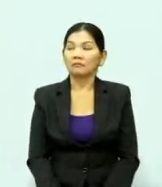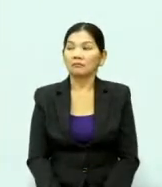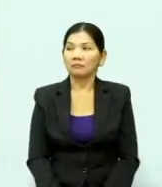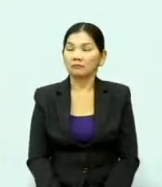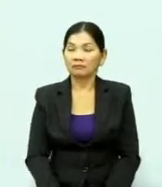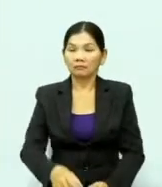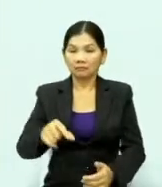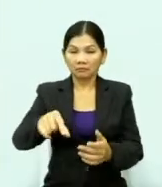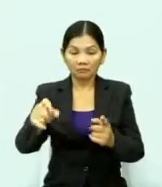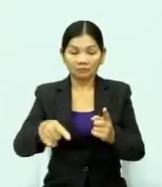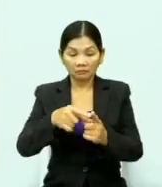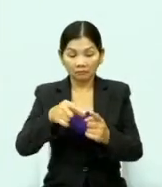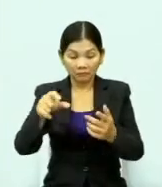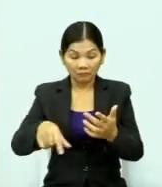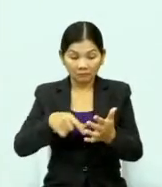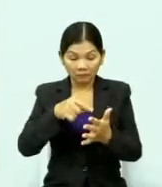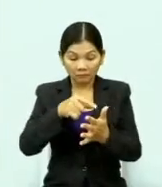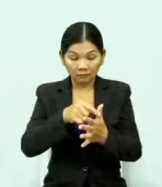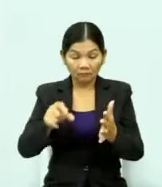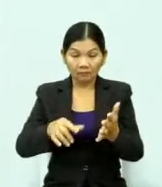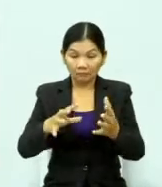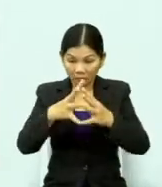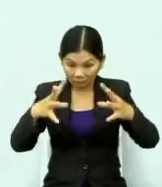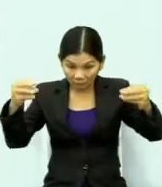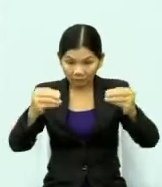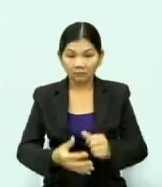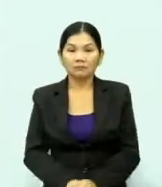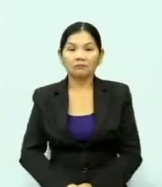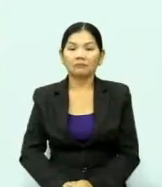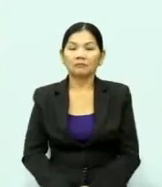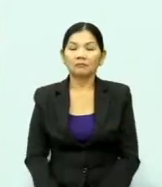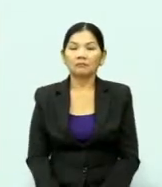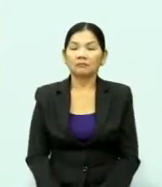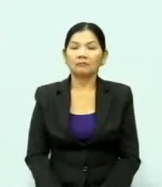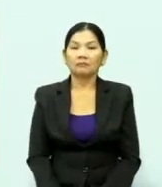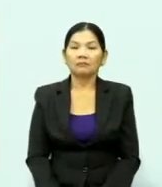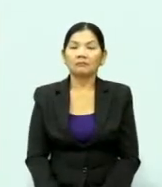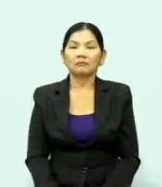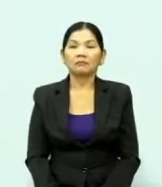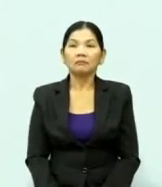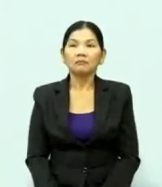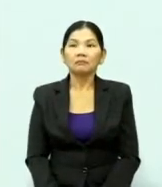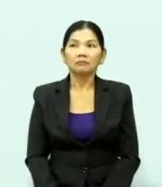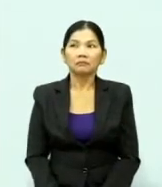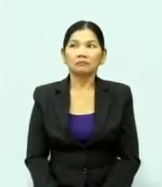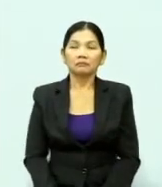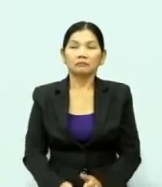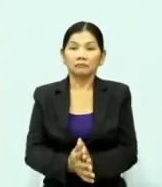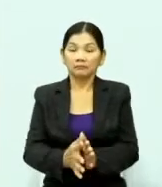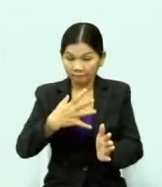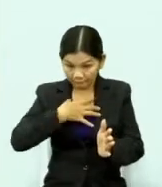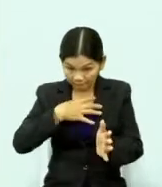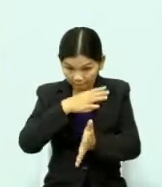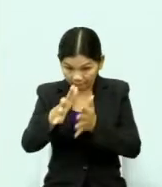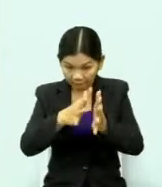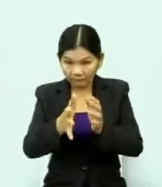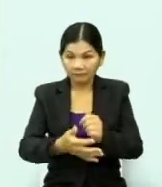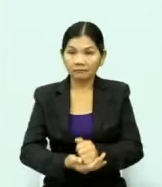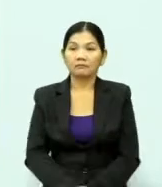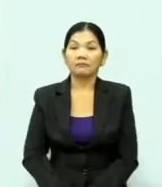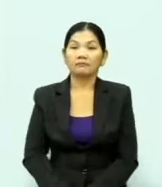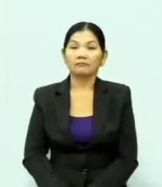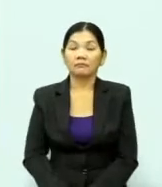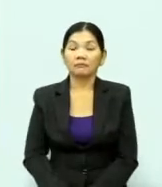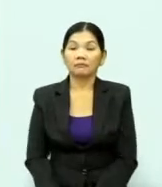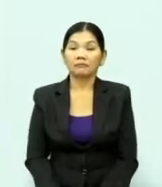kê kê cha trọm tập văn đi con cha toàn chẳng an lắm cha